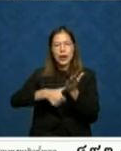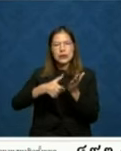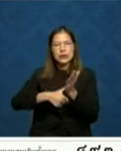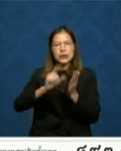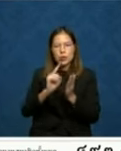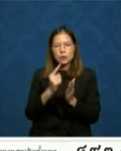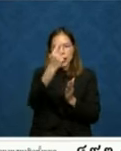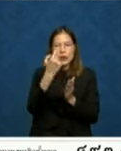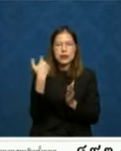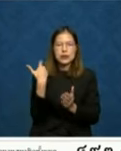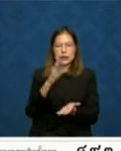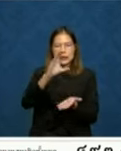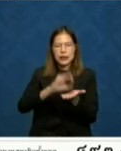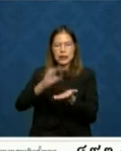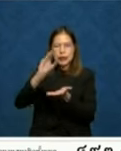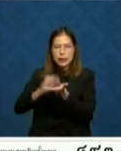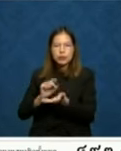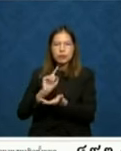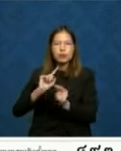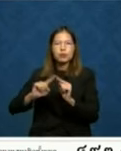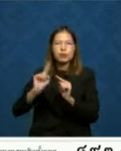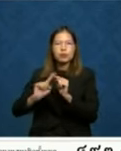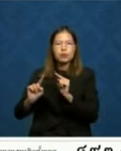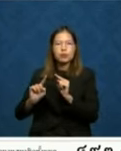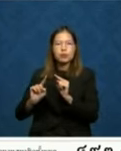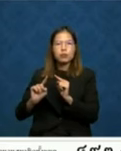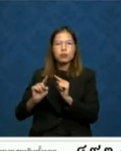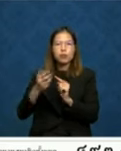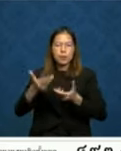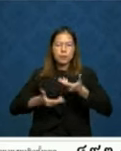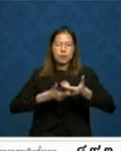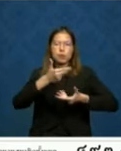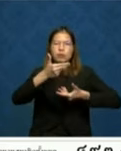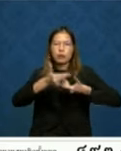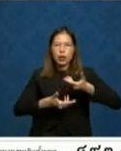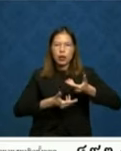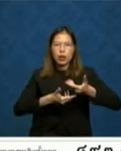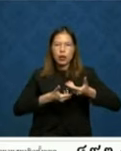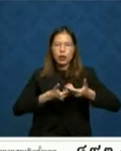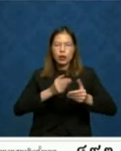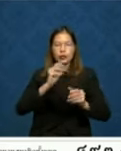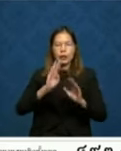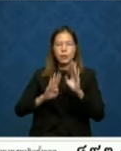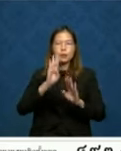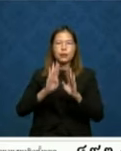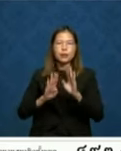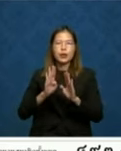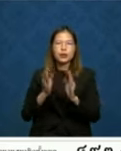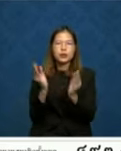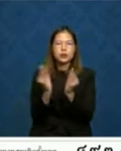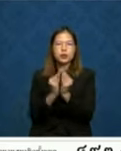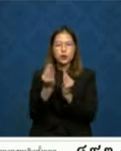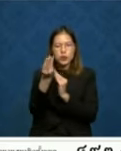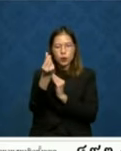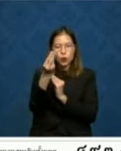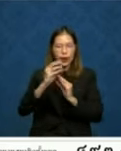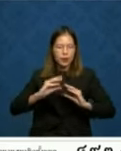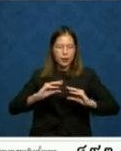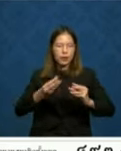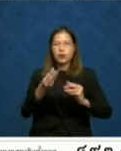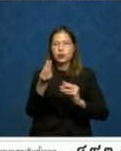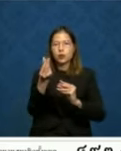ามีการเก็บภาษีทั้งขามูลค่านะครับตามราคาขายปลีกแนะนำและตามขาปริมาณจำนวนแต่ละมวลด้วย